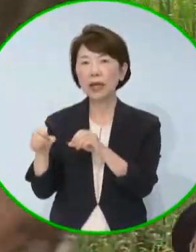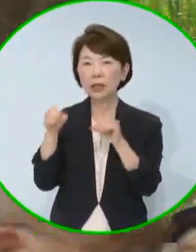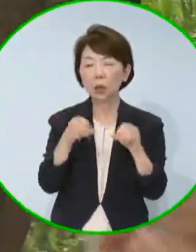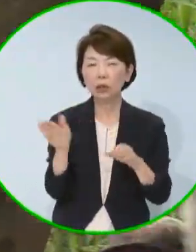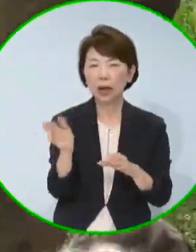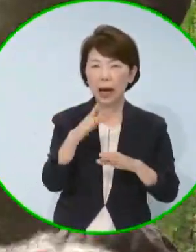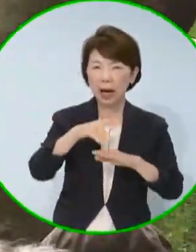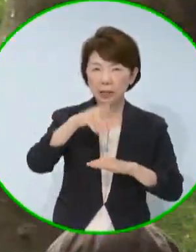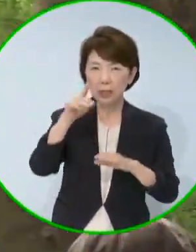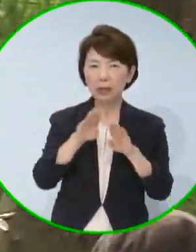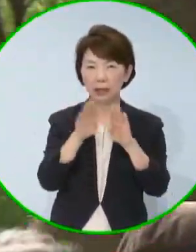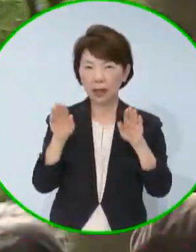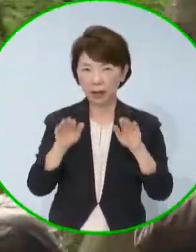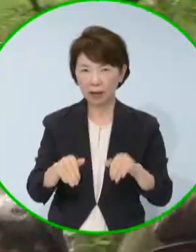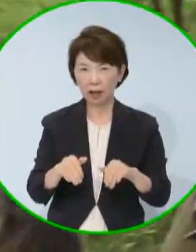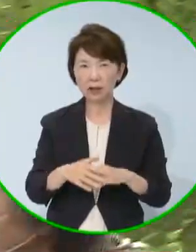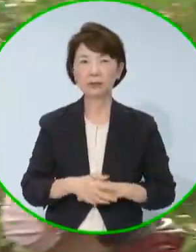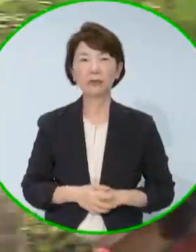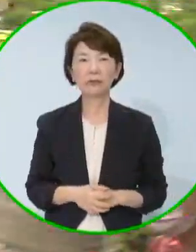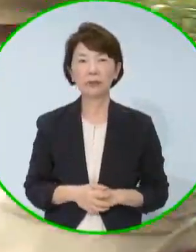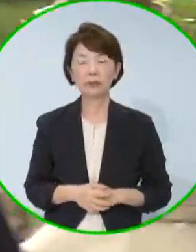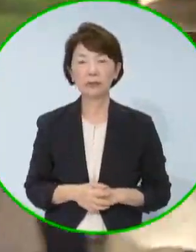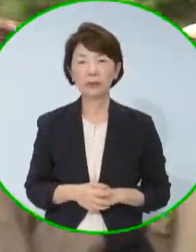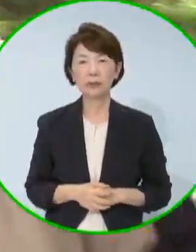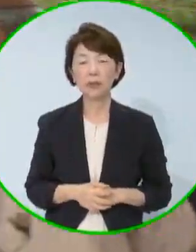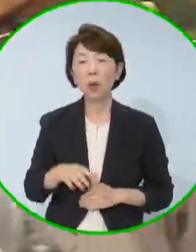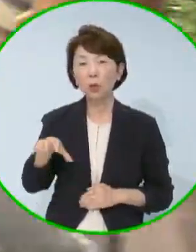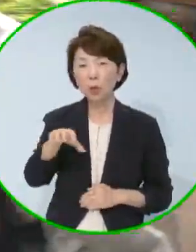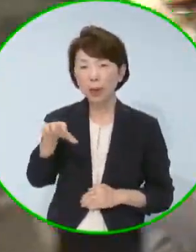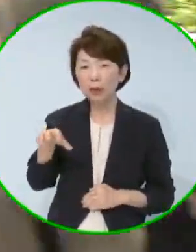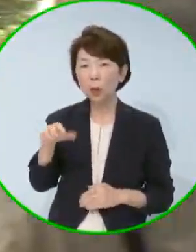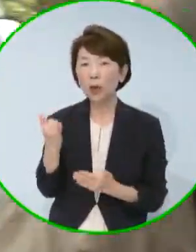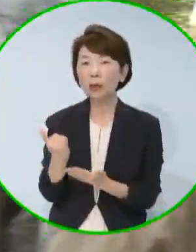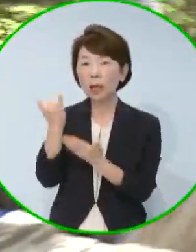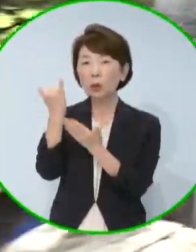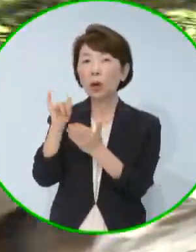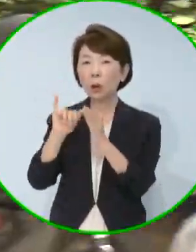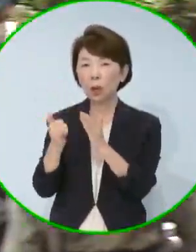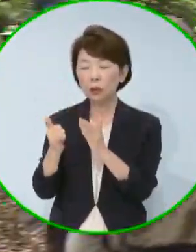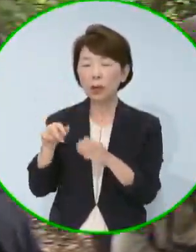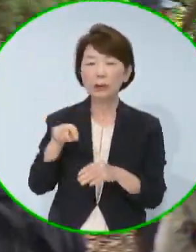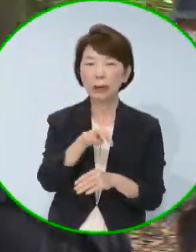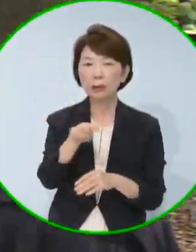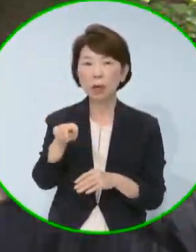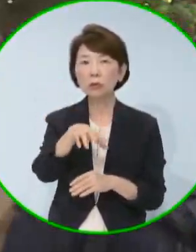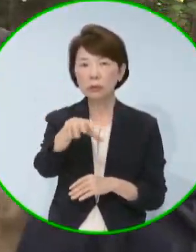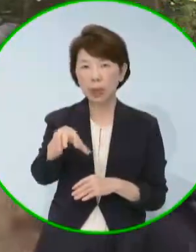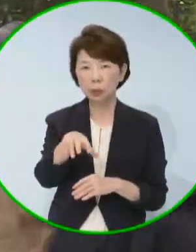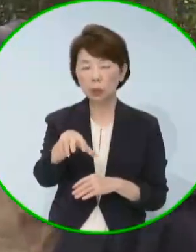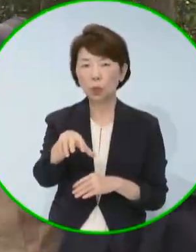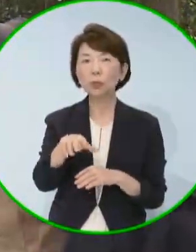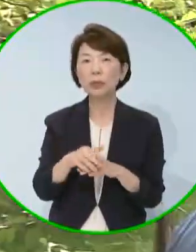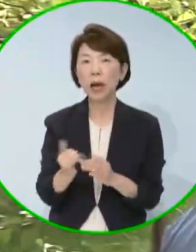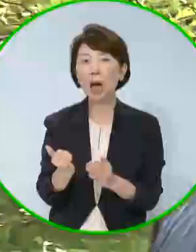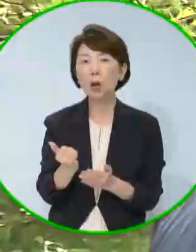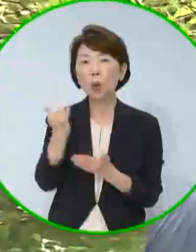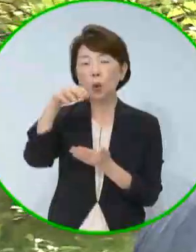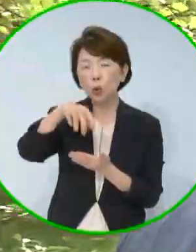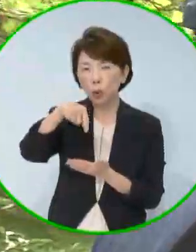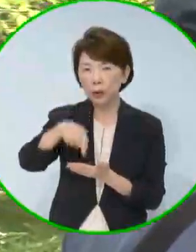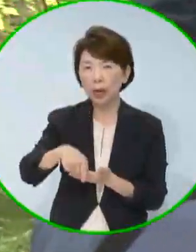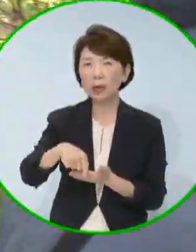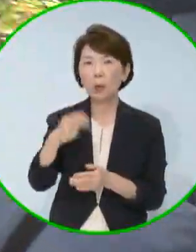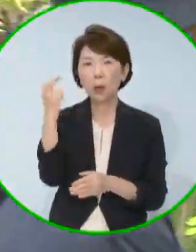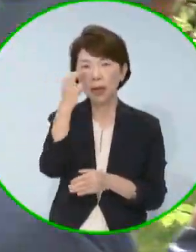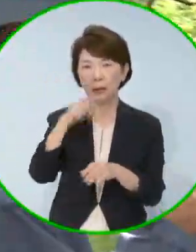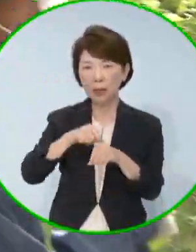されてから初めて開催されました。吹上御苑はご一家が散策されることもあり、皇居の中でも警備